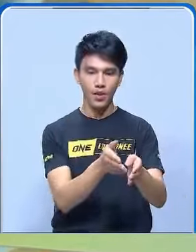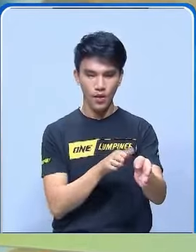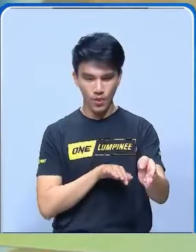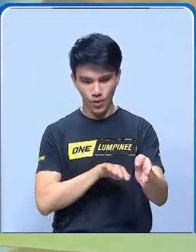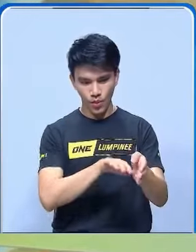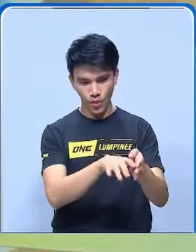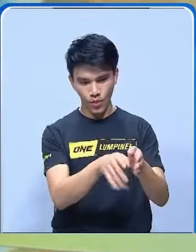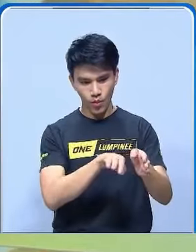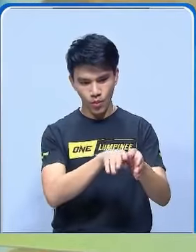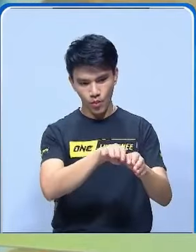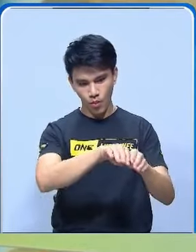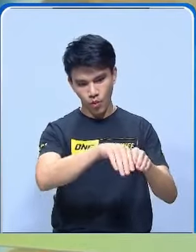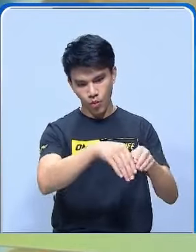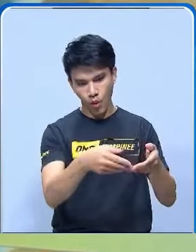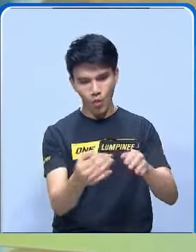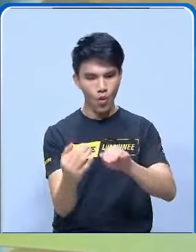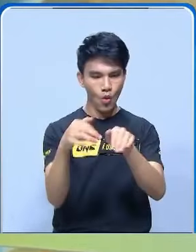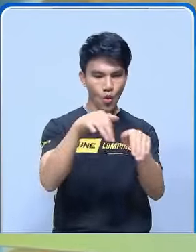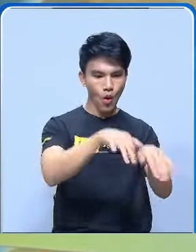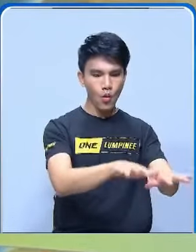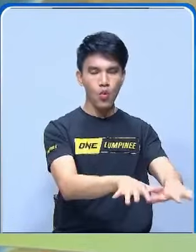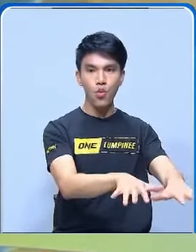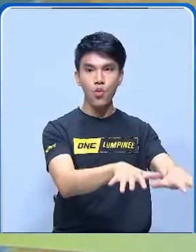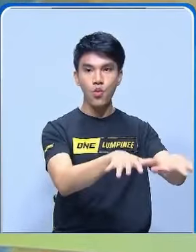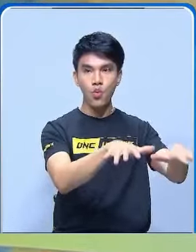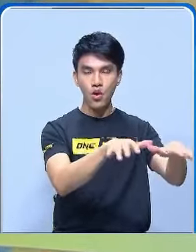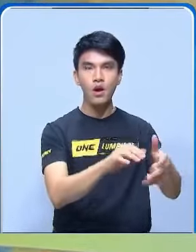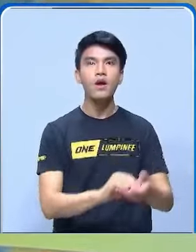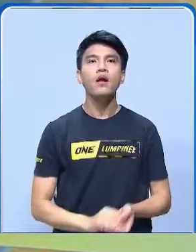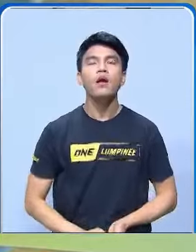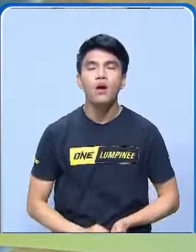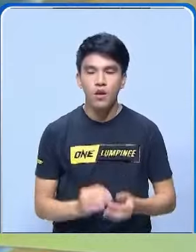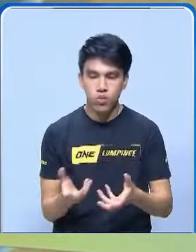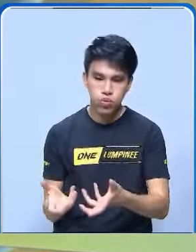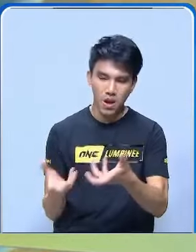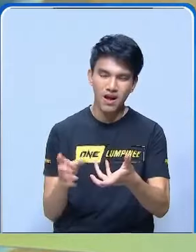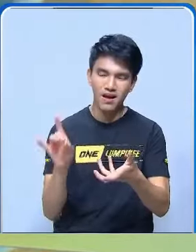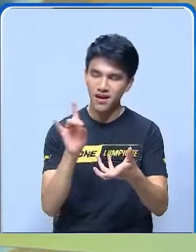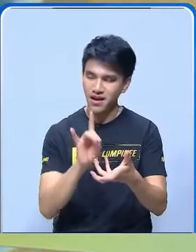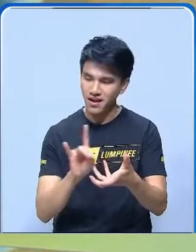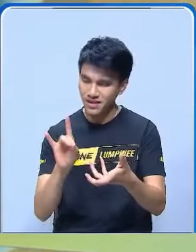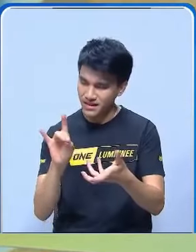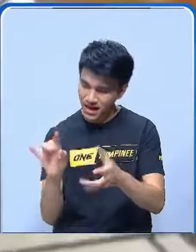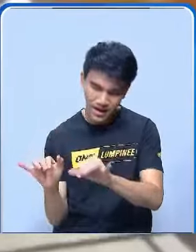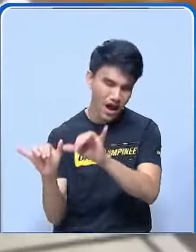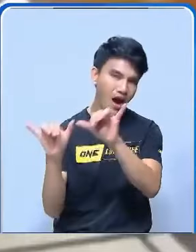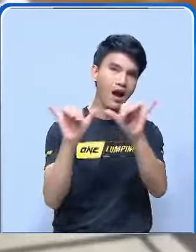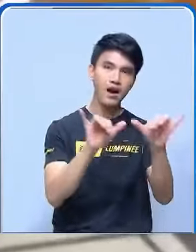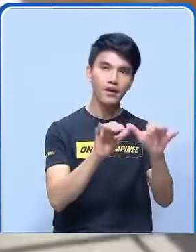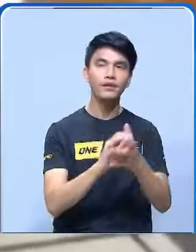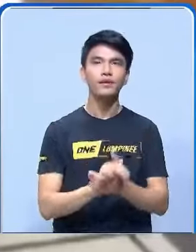มวลน้ำขนาดใหญ่ไหลท่วมสูงขึ้นอีกค่ะต้องเร่งขนย้ายสัตว์เลี้ยงหนีน้ำกันนะคะ